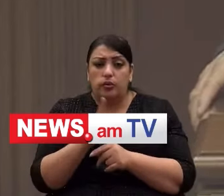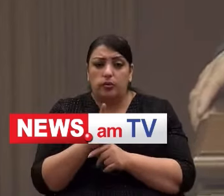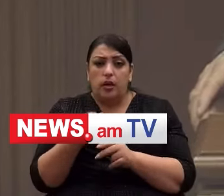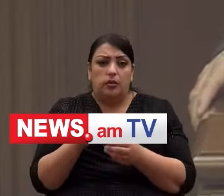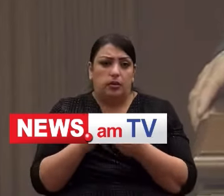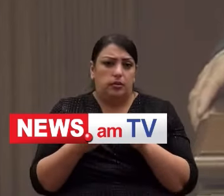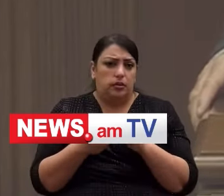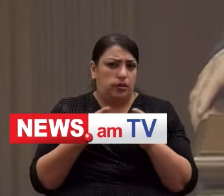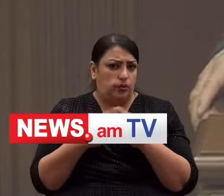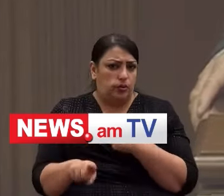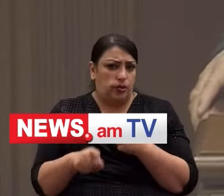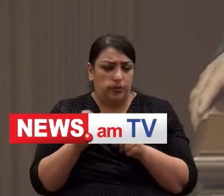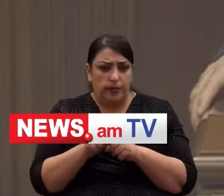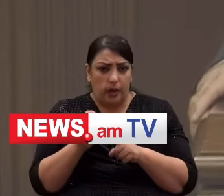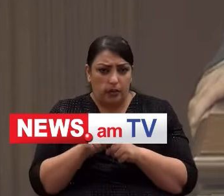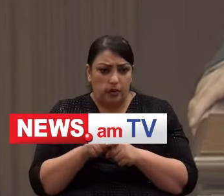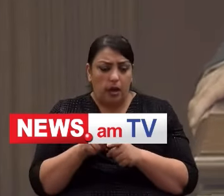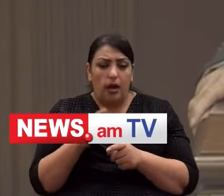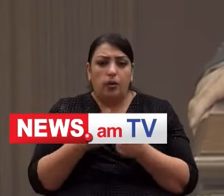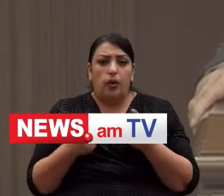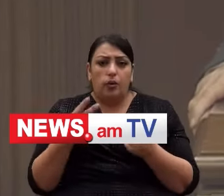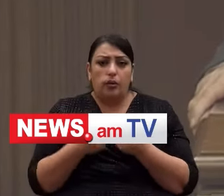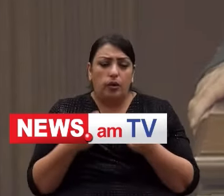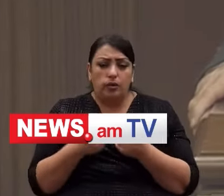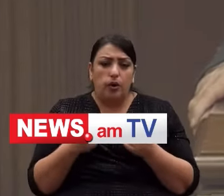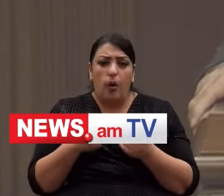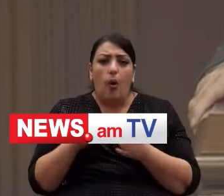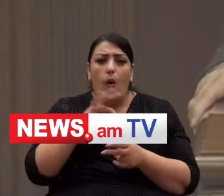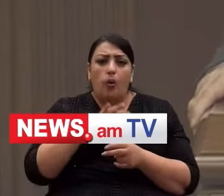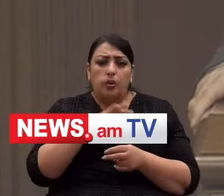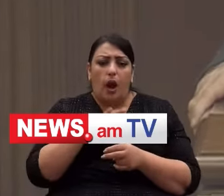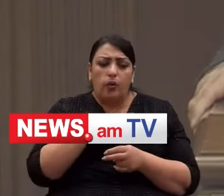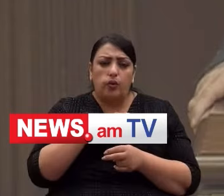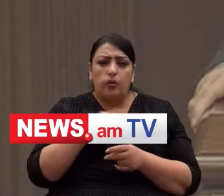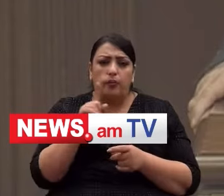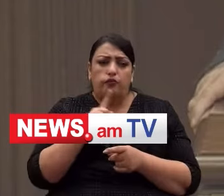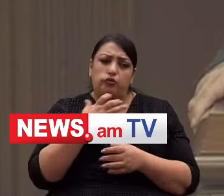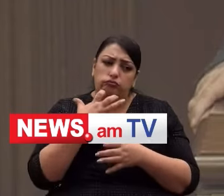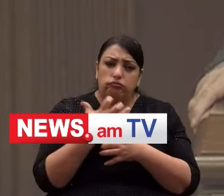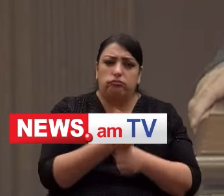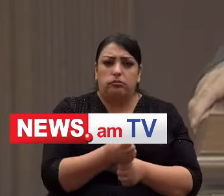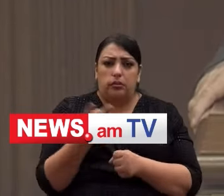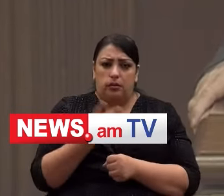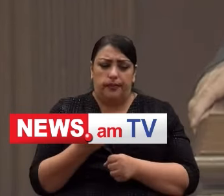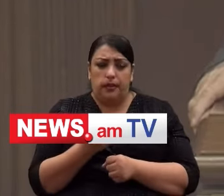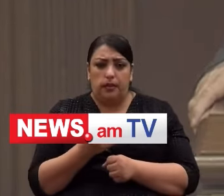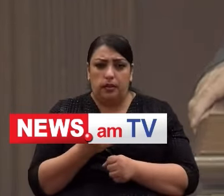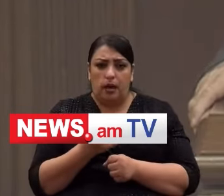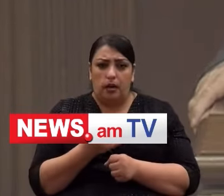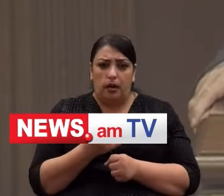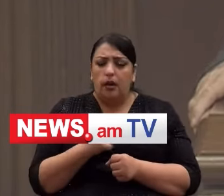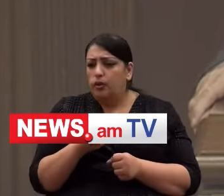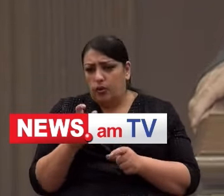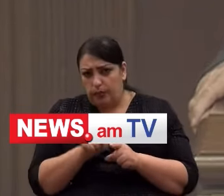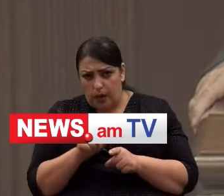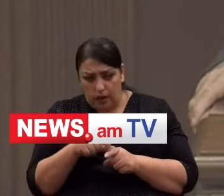ուրիշ բան է։ Երբ որ ասում եք կալանքը օգտագործվում է որպես ճշմարիտ միջոց, հո այնտեղի չենք ասում։ Ուրեմն ինչ բան գիտենք, ինչ